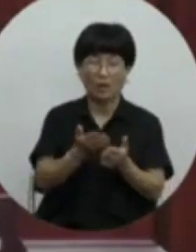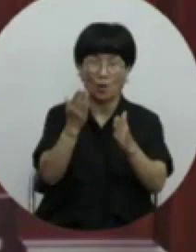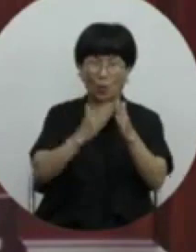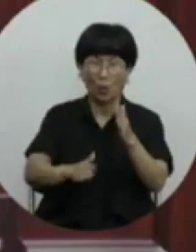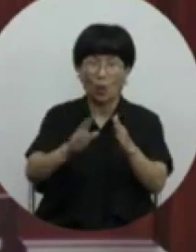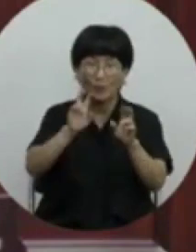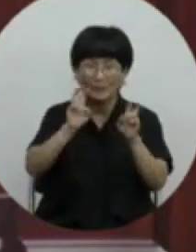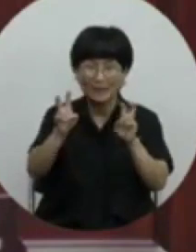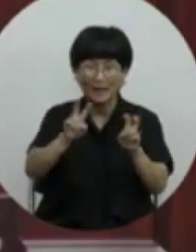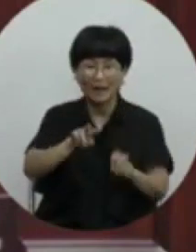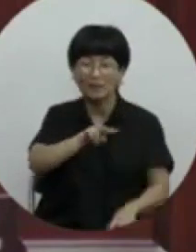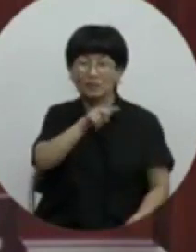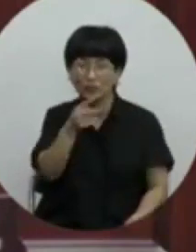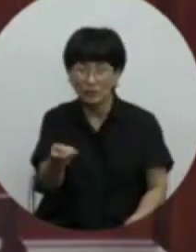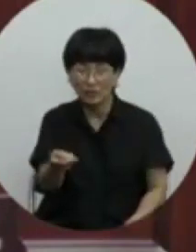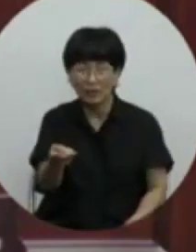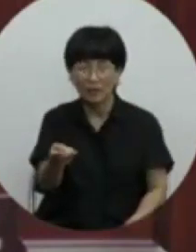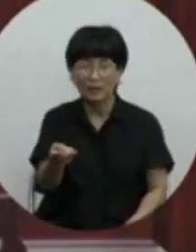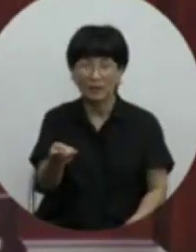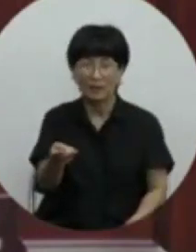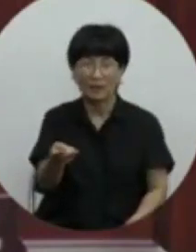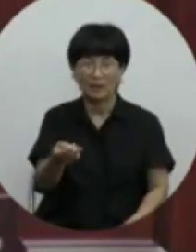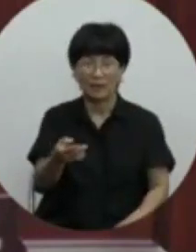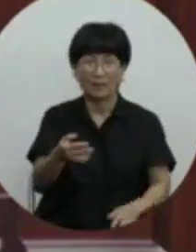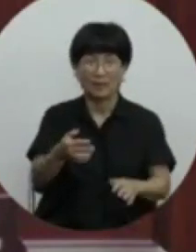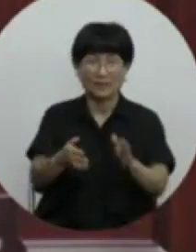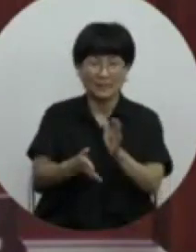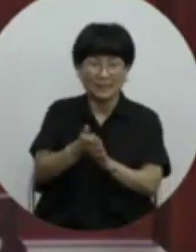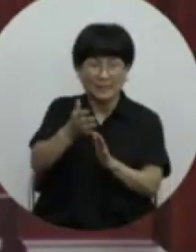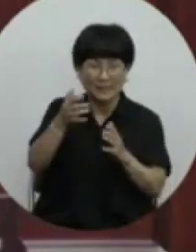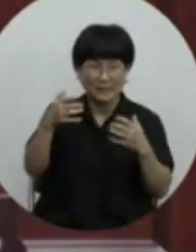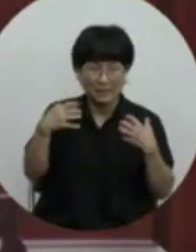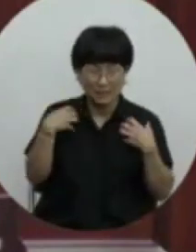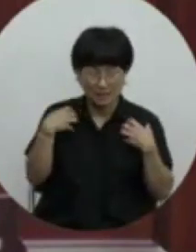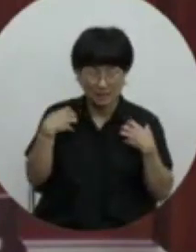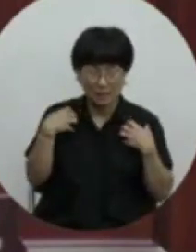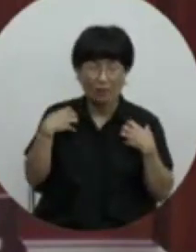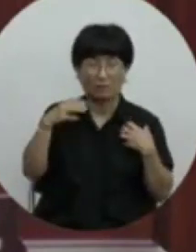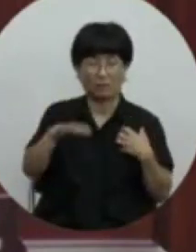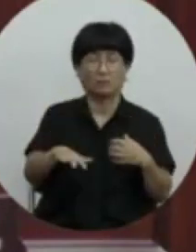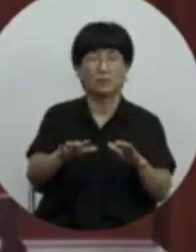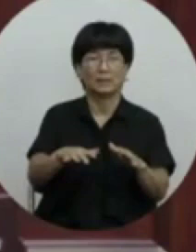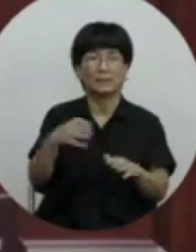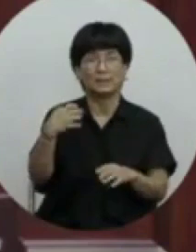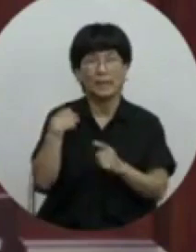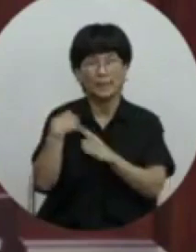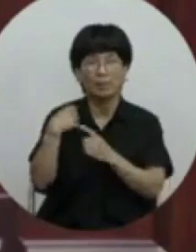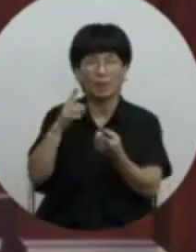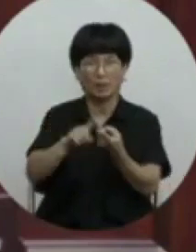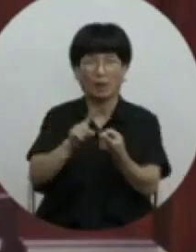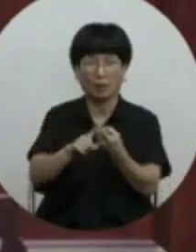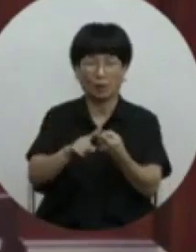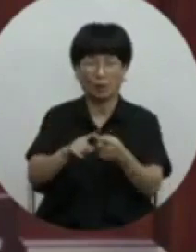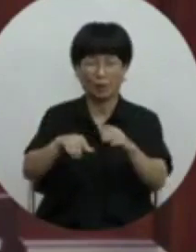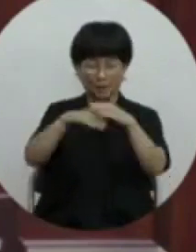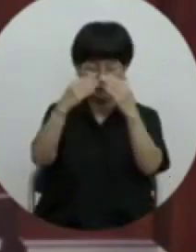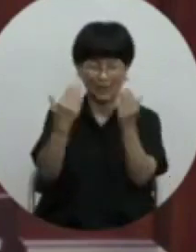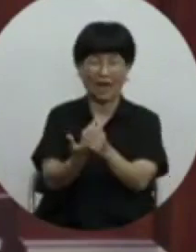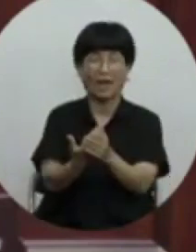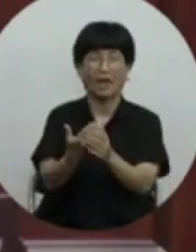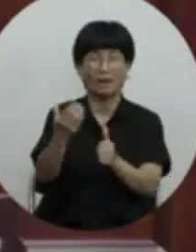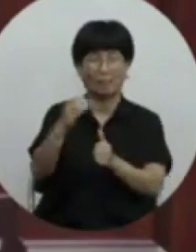추진한 민선 8기는 의회를 의롱하고 시민을 기만하지 말아야 할 것이며 그 책임을 완전히 져야